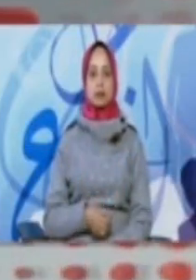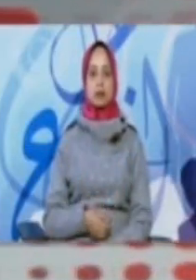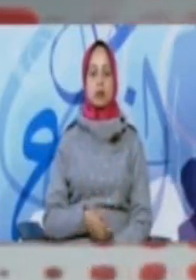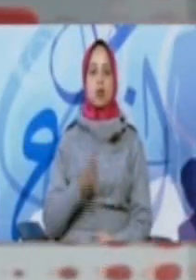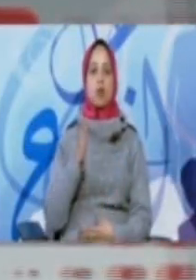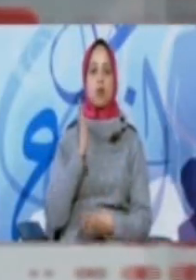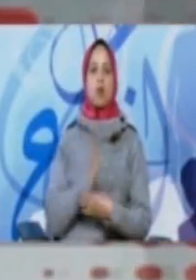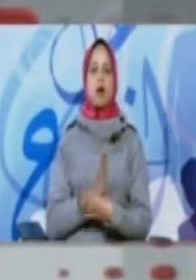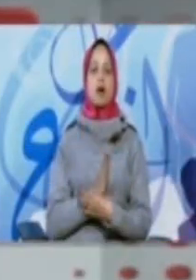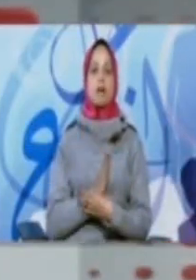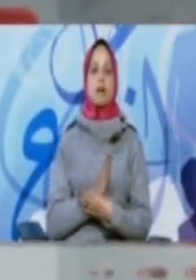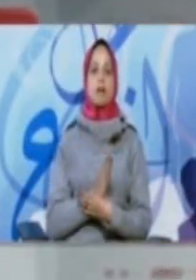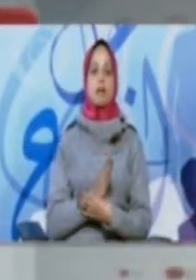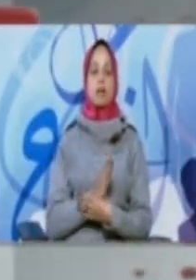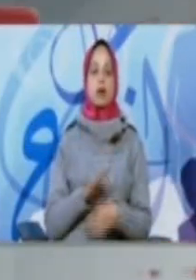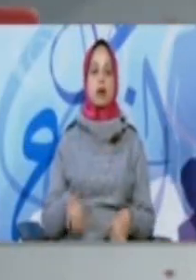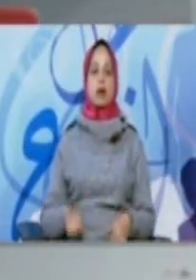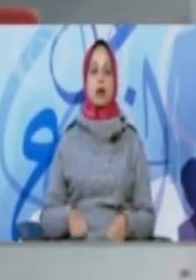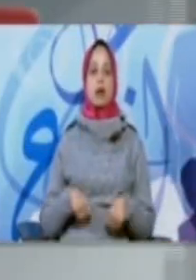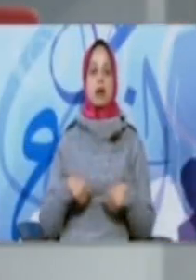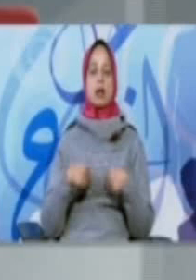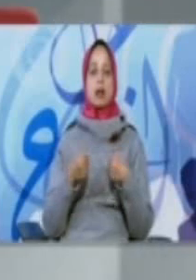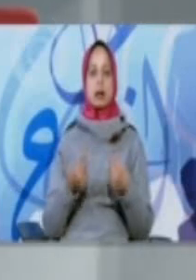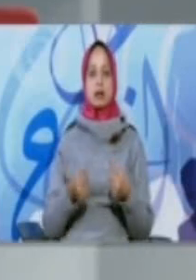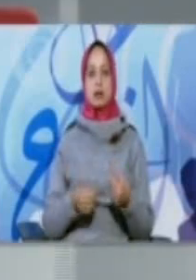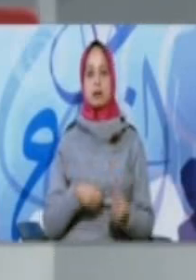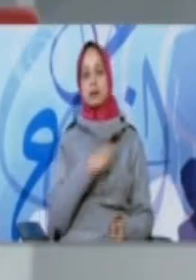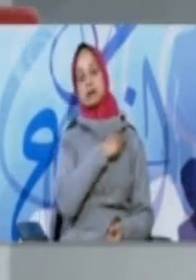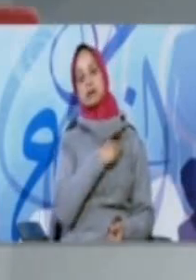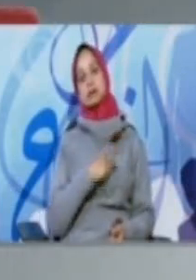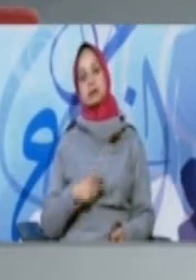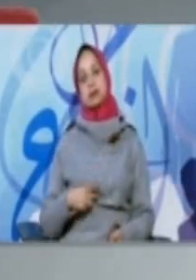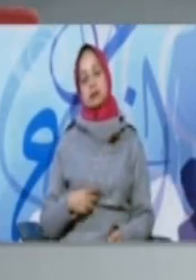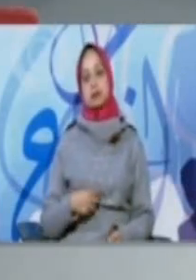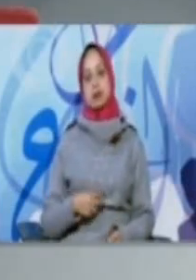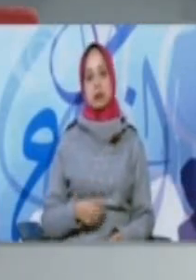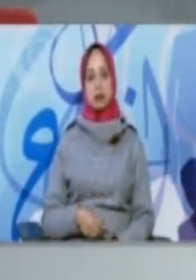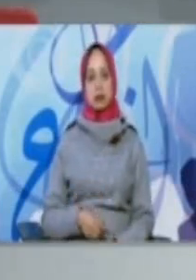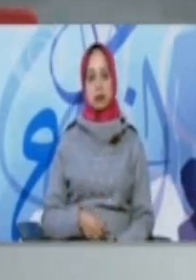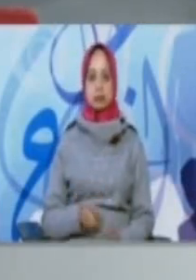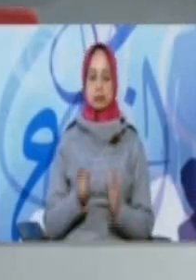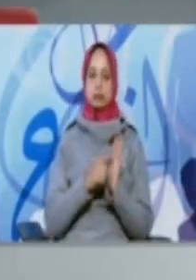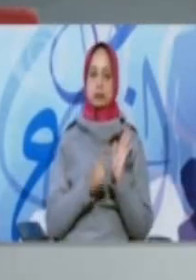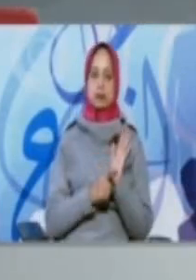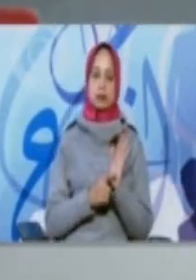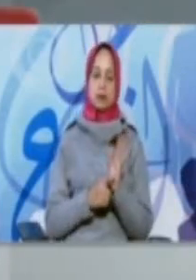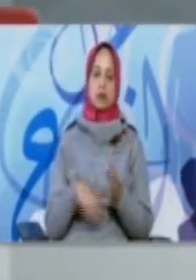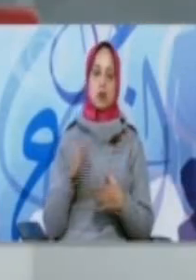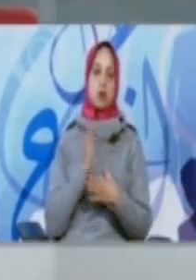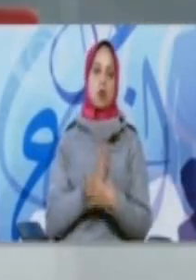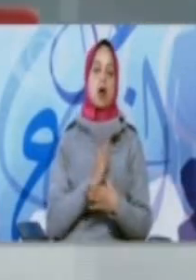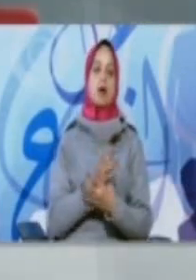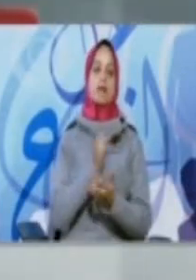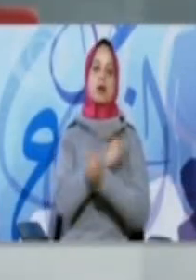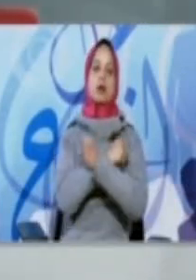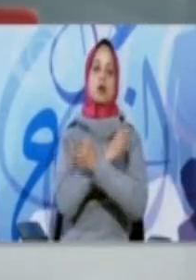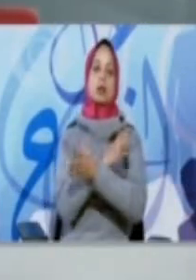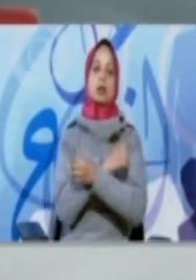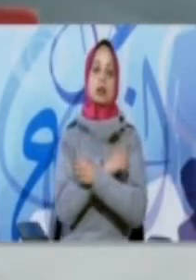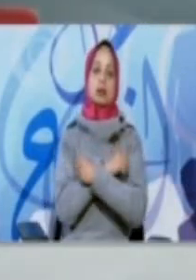عطل ايه؟ الحياه النيابيه، وعطل